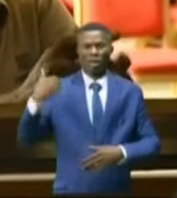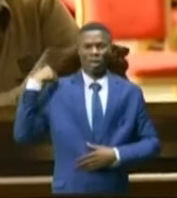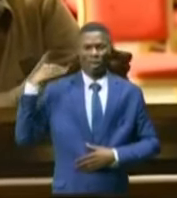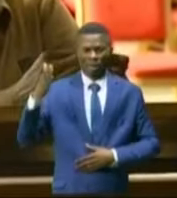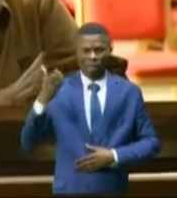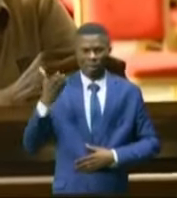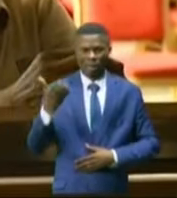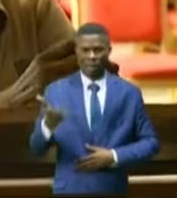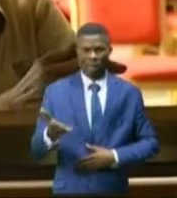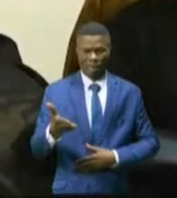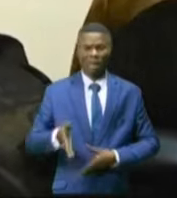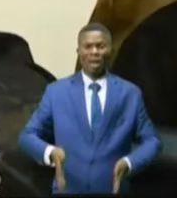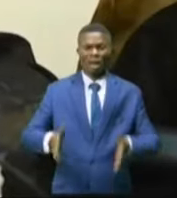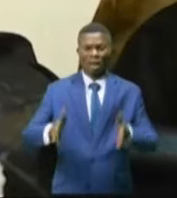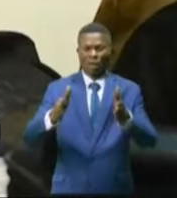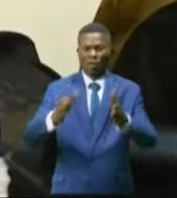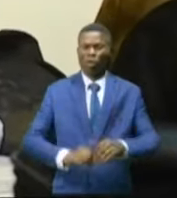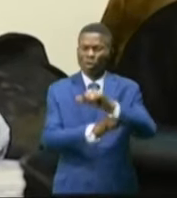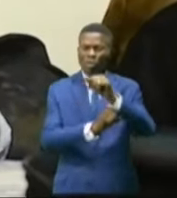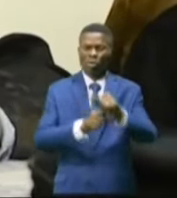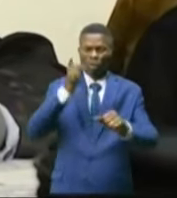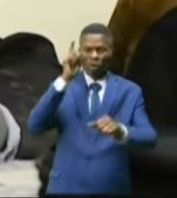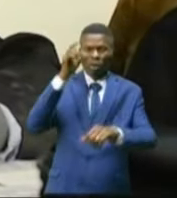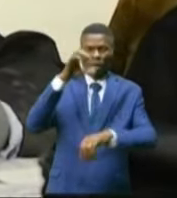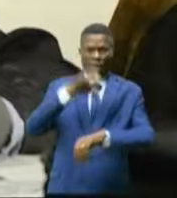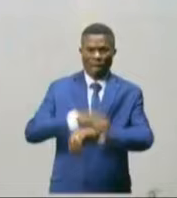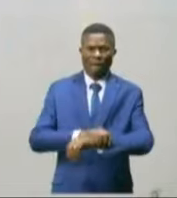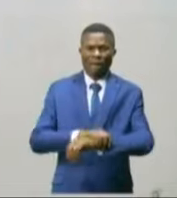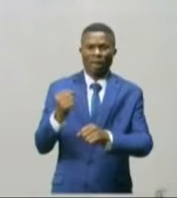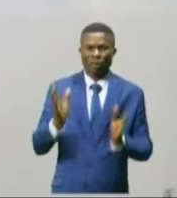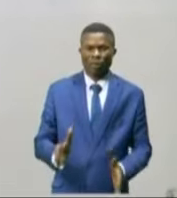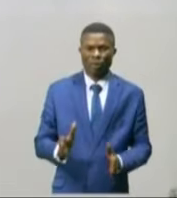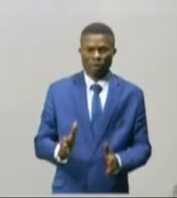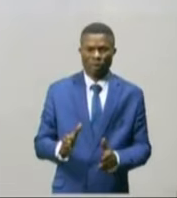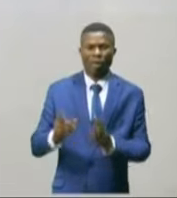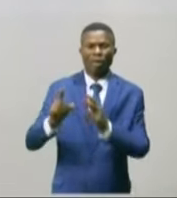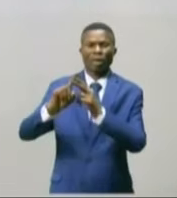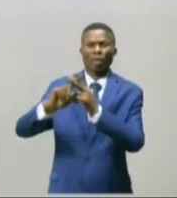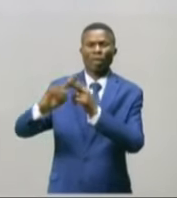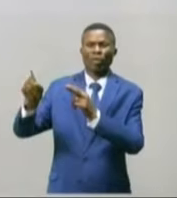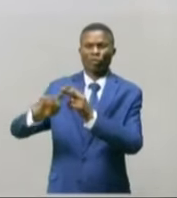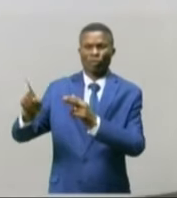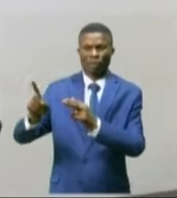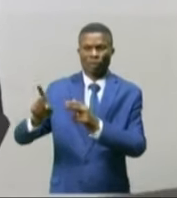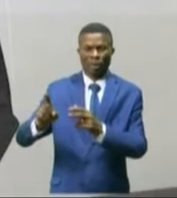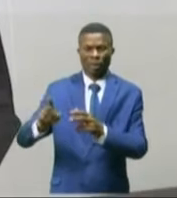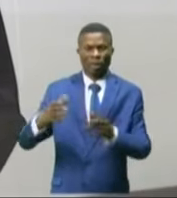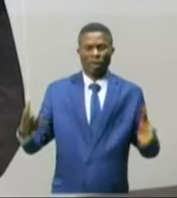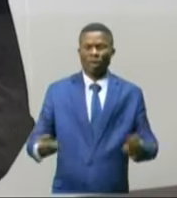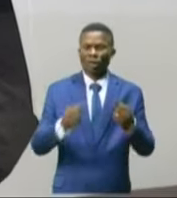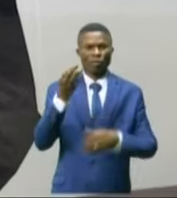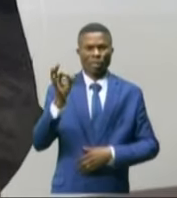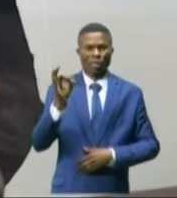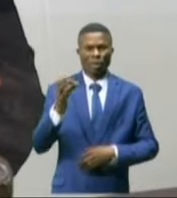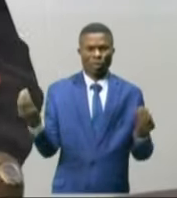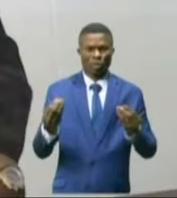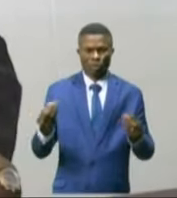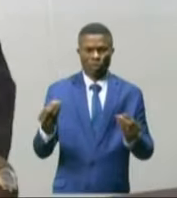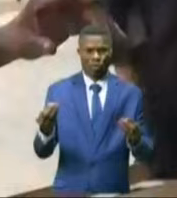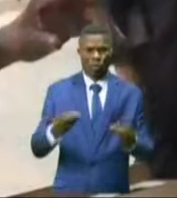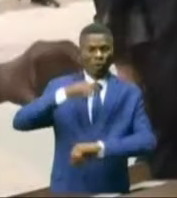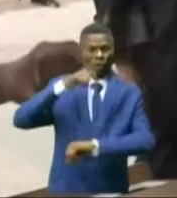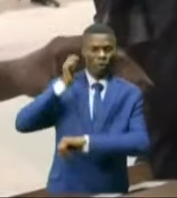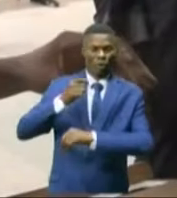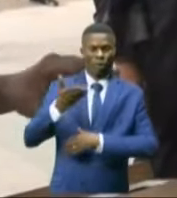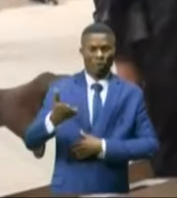ces domaines qui regardaient de loin l'arrestation de ces travailleurs a pris fuite et restent introuvables. Après audition par les